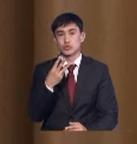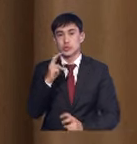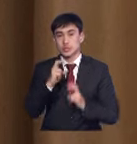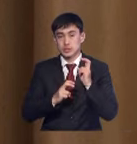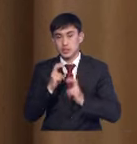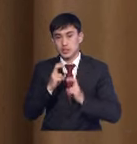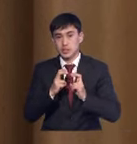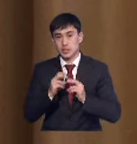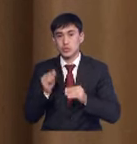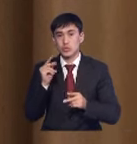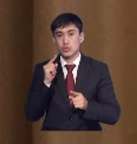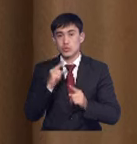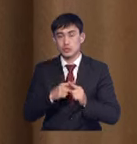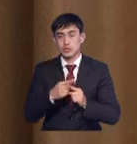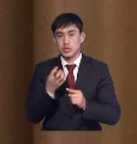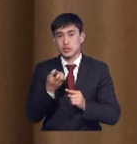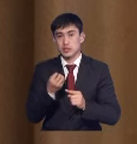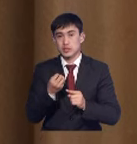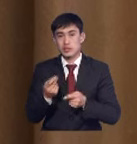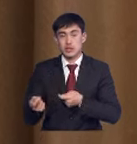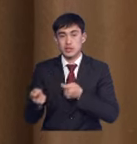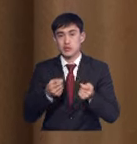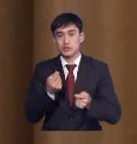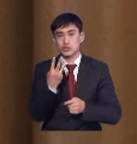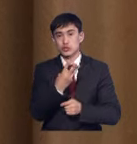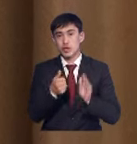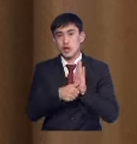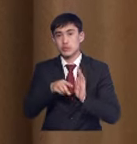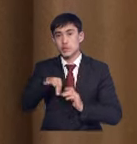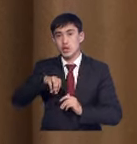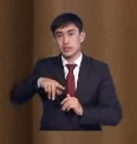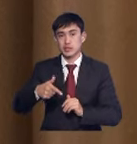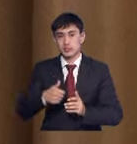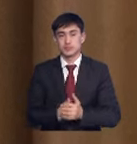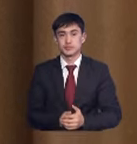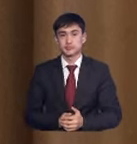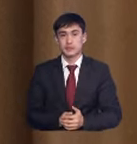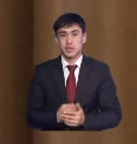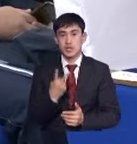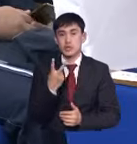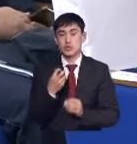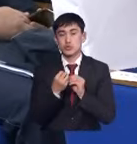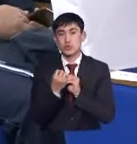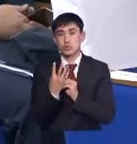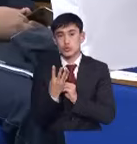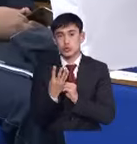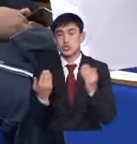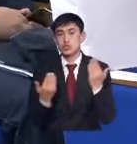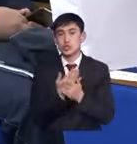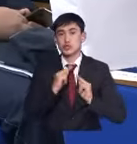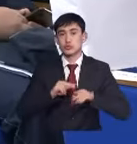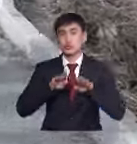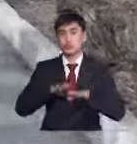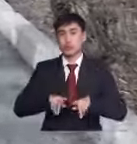цех іске қосылды. Тартылған инвестиция 3,6 миллиард теңге. 214 жаңа жұмыс